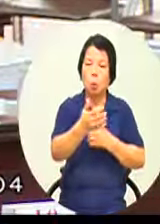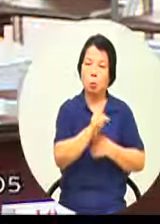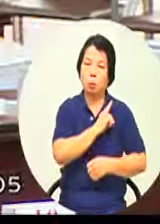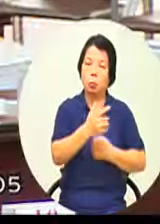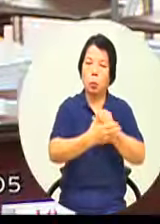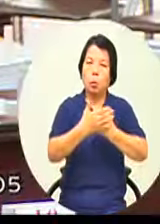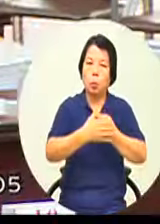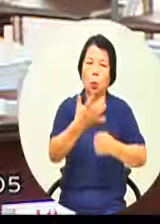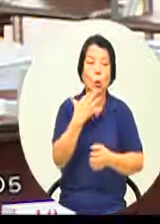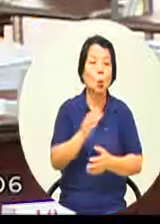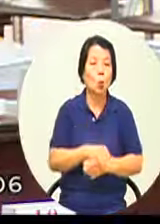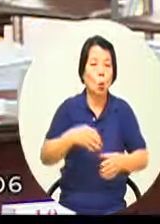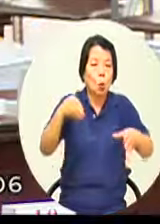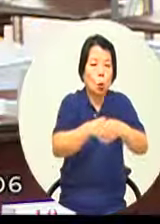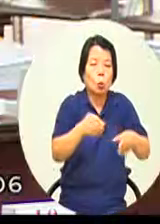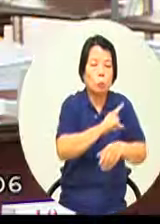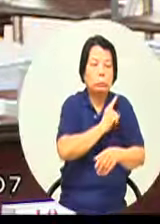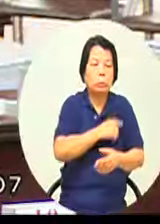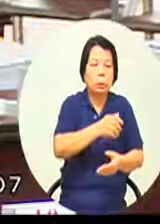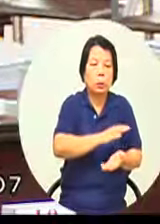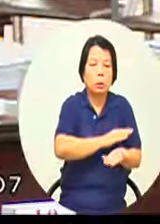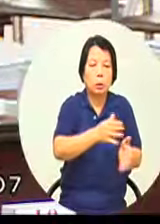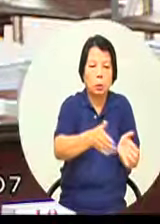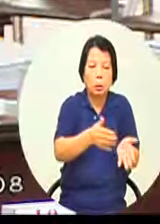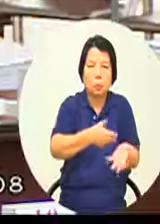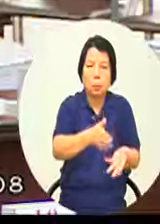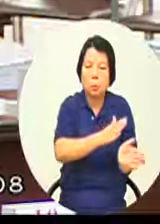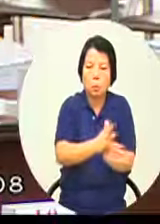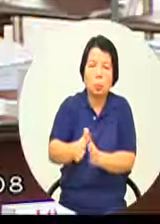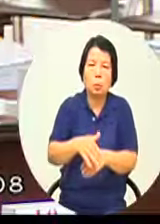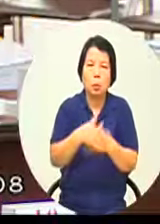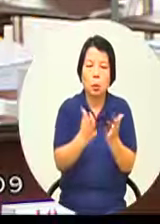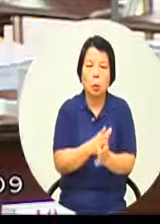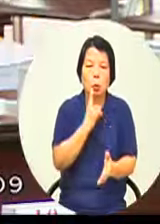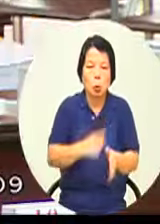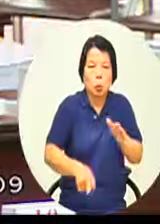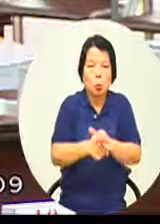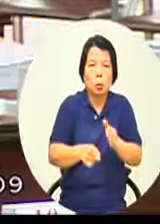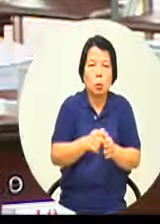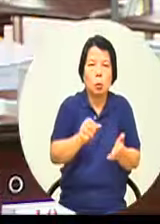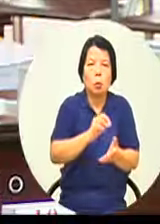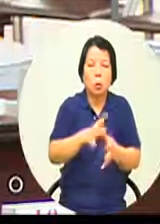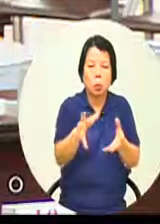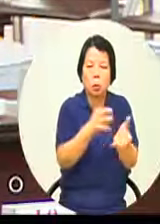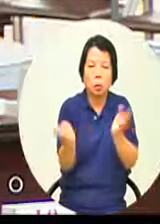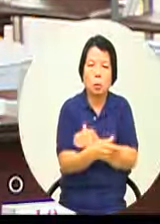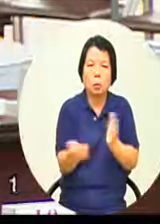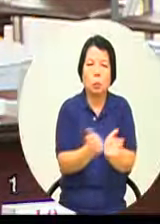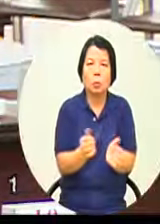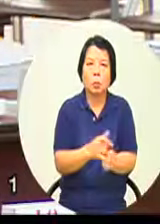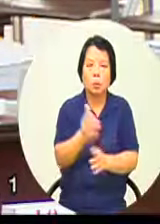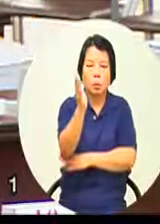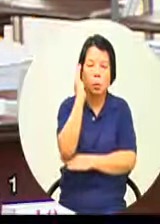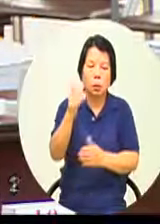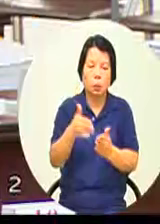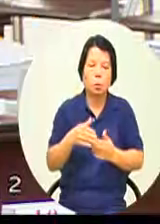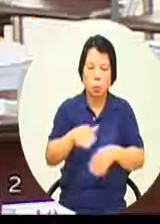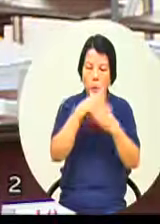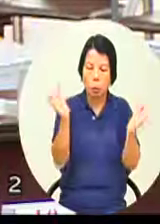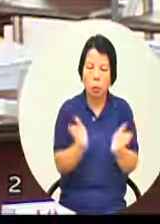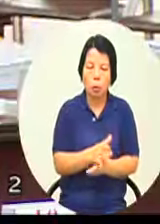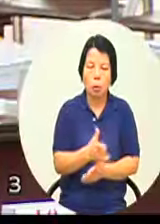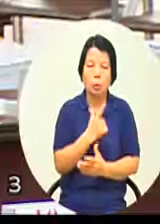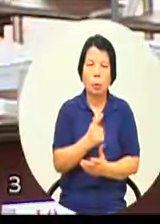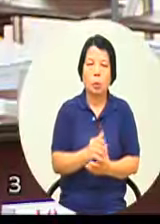他连恁家己清，对不对？啊，那政府来做，恁那家己有种听听嘞，政府来做，哦，啊了，就是讲为何政府来做哩？